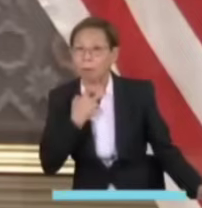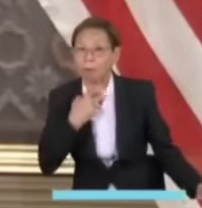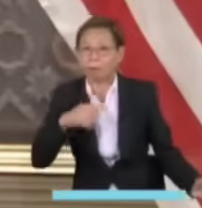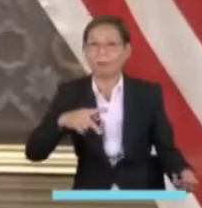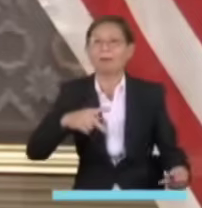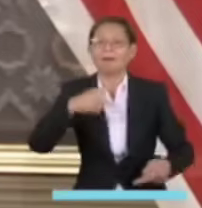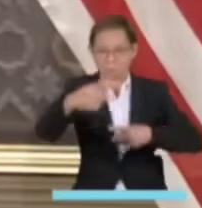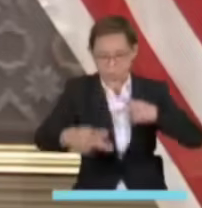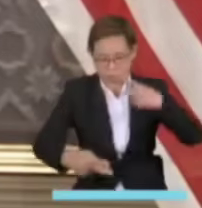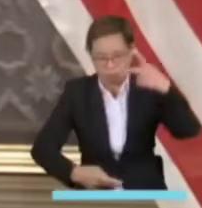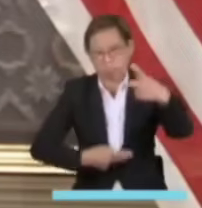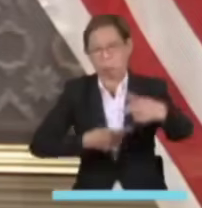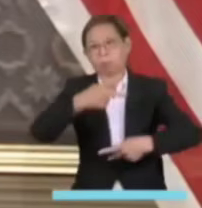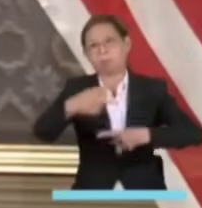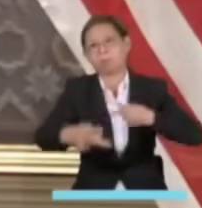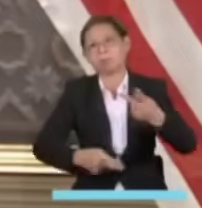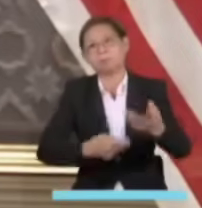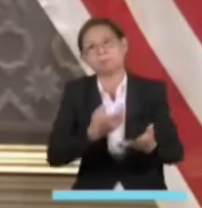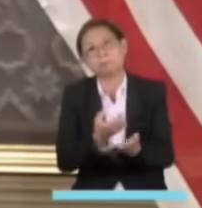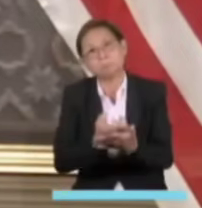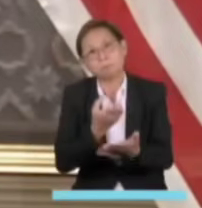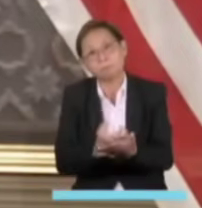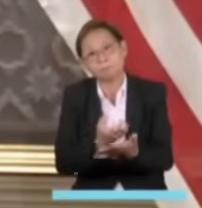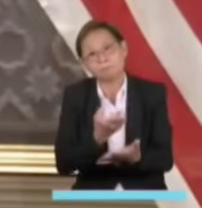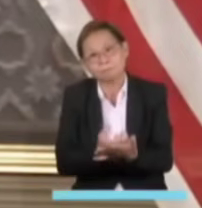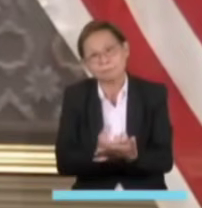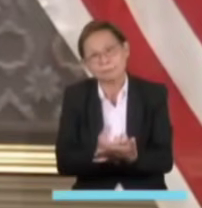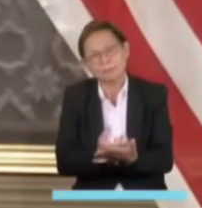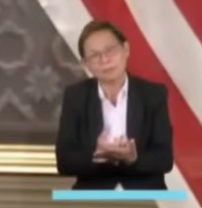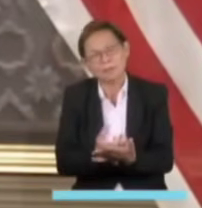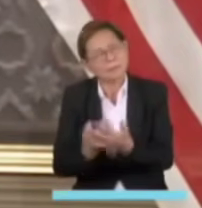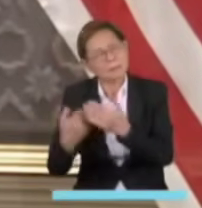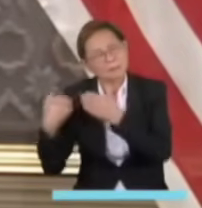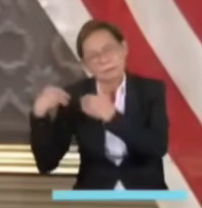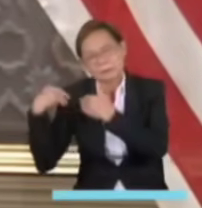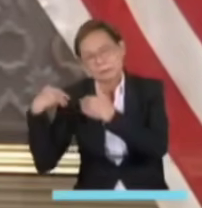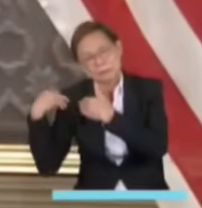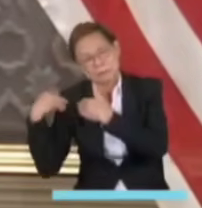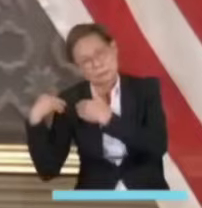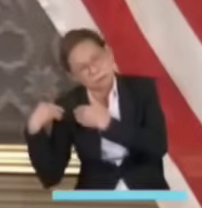kitaran ekonomi yang membebankan.